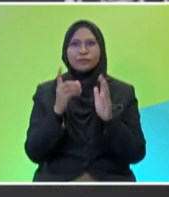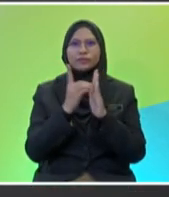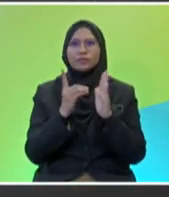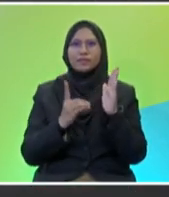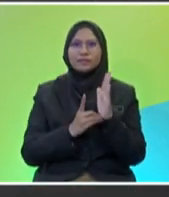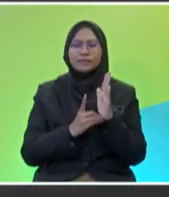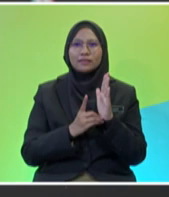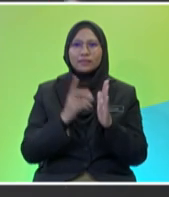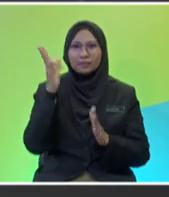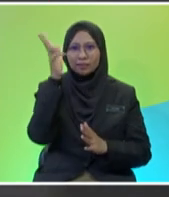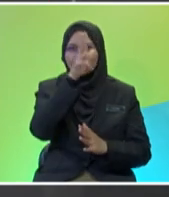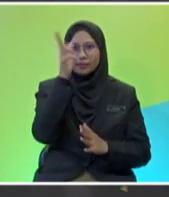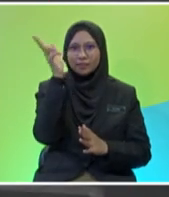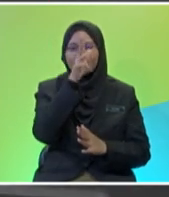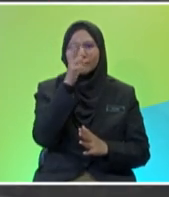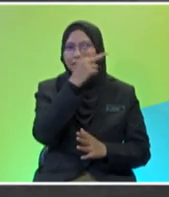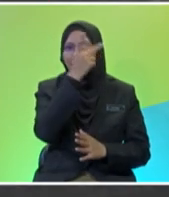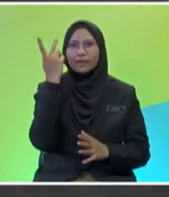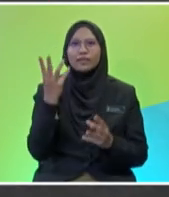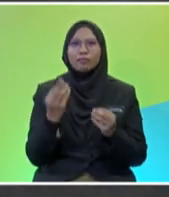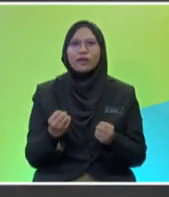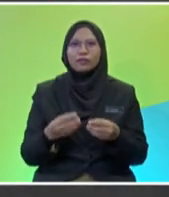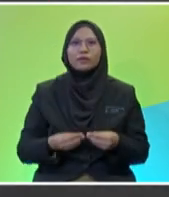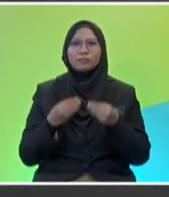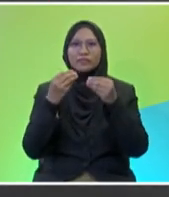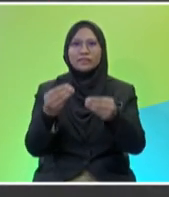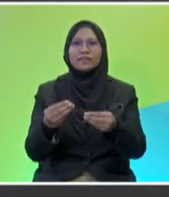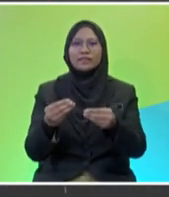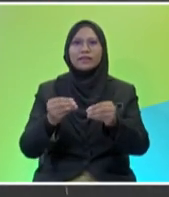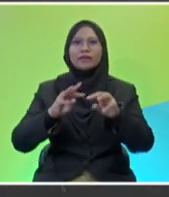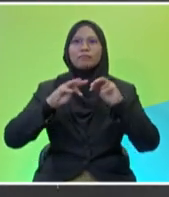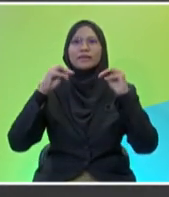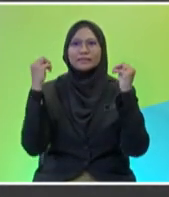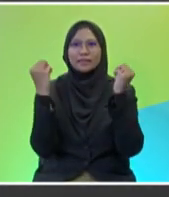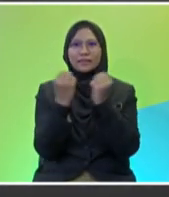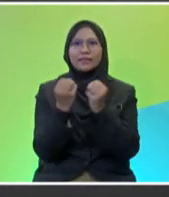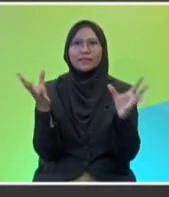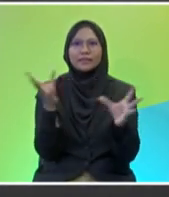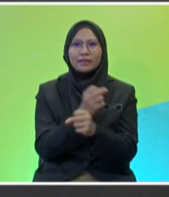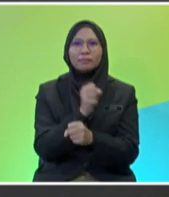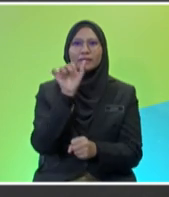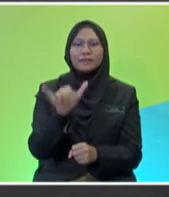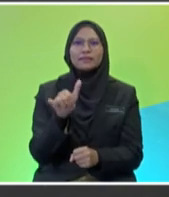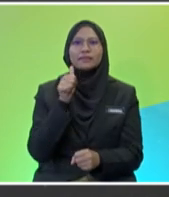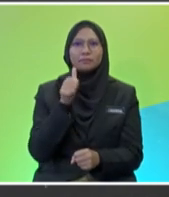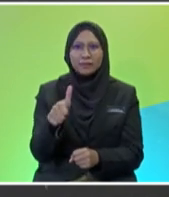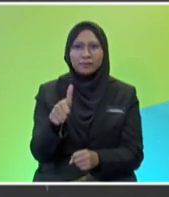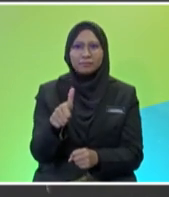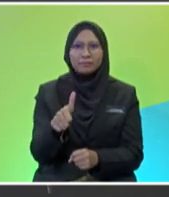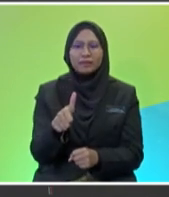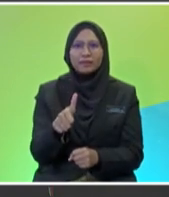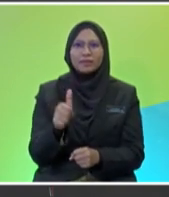memuaskan bukan dengan memuaskan hati tapi kita tidak memastikan masyarakat kita mendapat yang terbaik tahu ya pasti kita akan